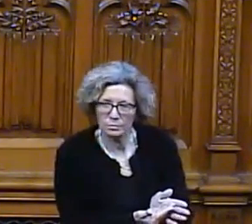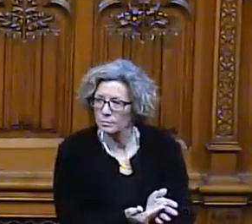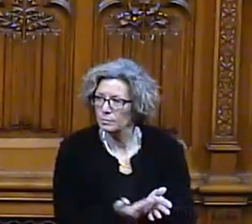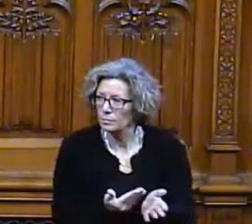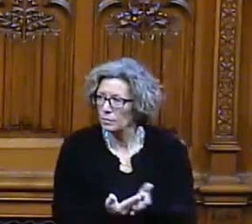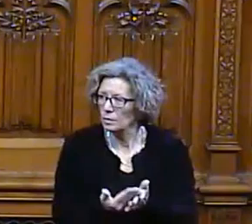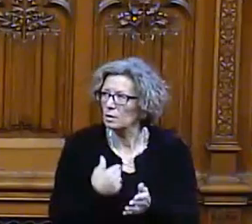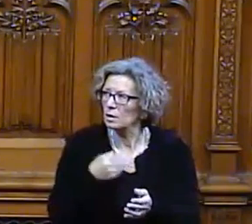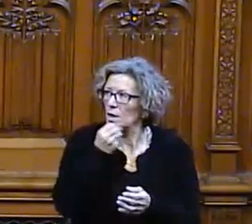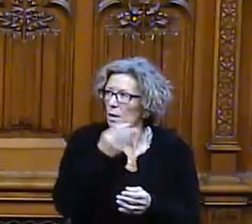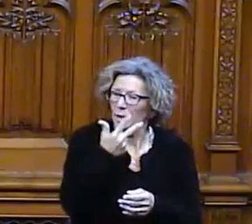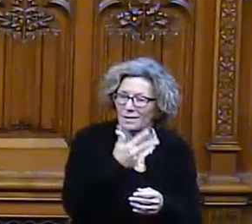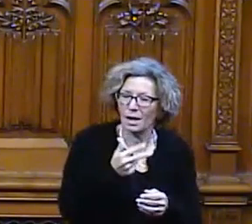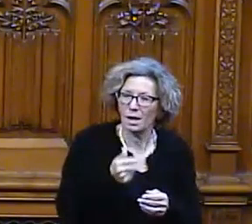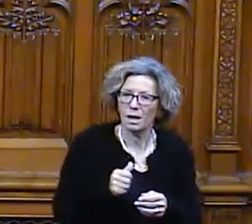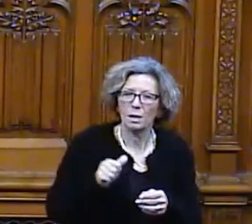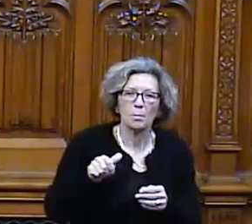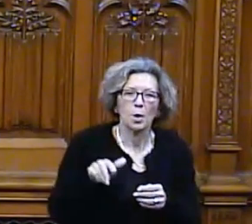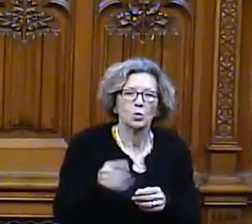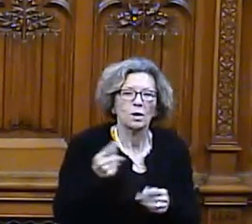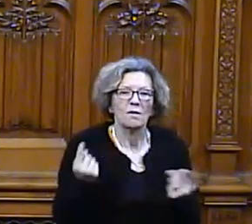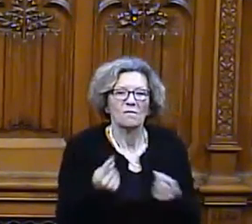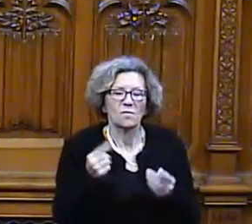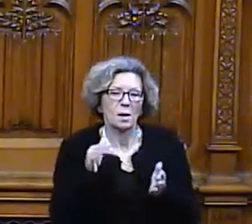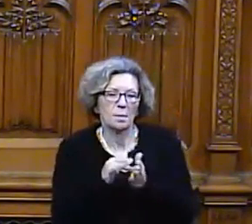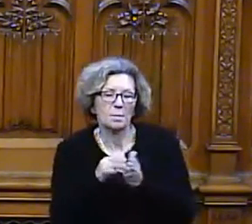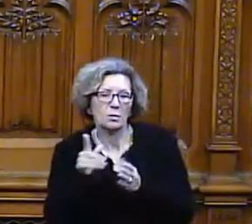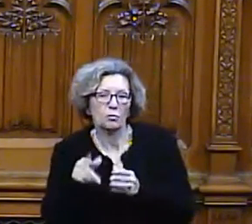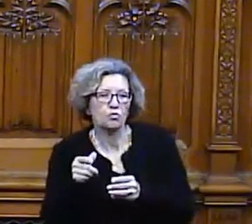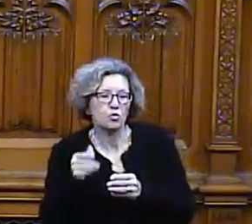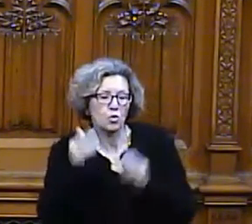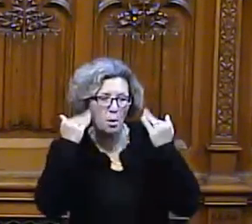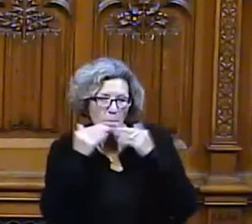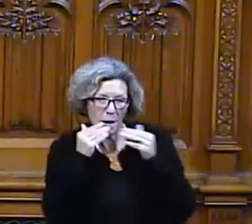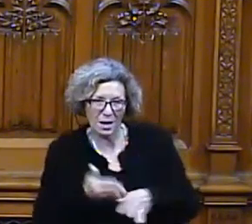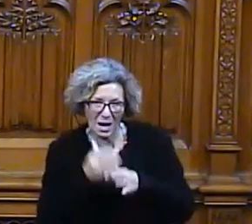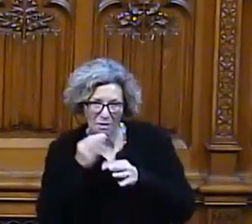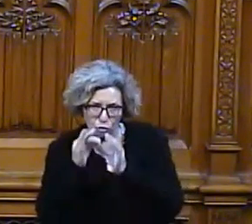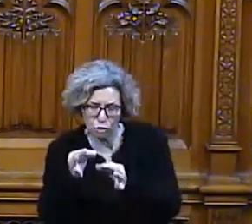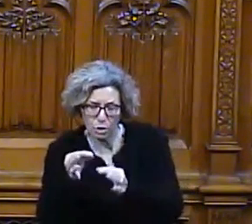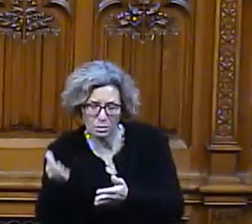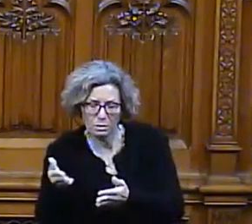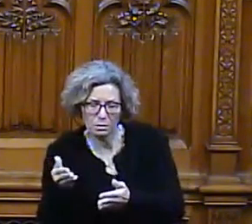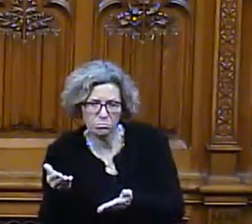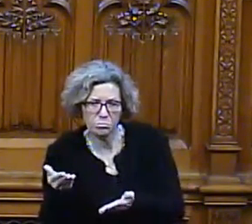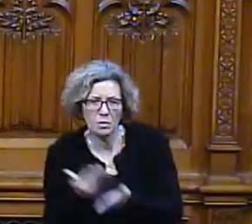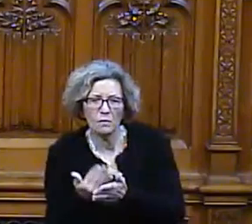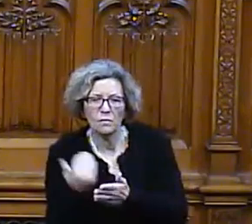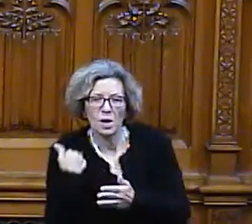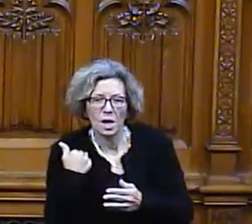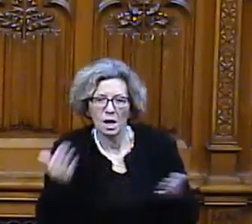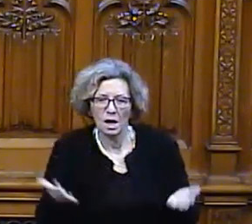an, die 3 Millionen, die wir an Werbemittel für die Marie-Höfer-Straßen ausgeblasen haben, waren